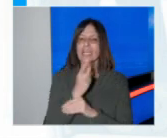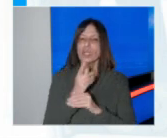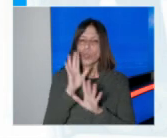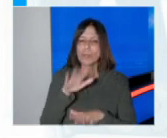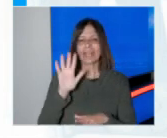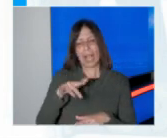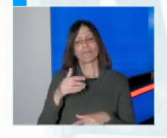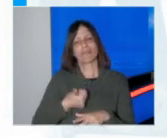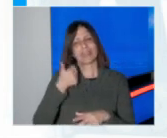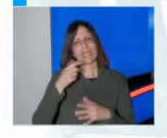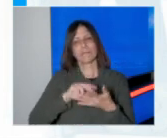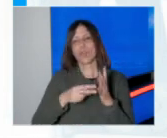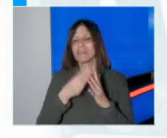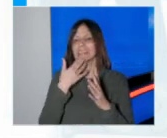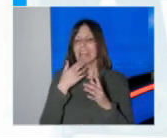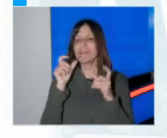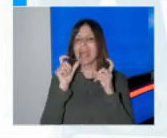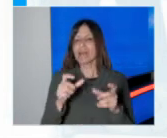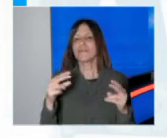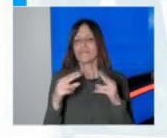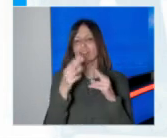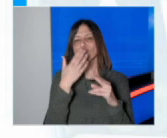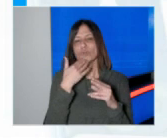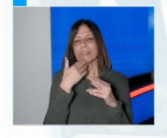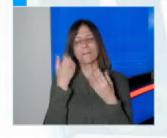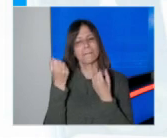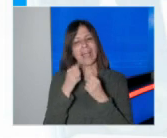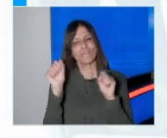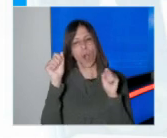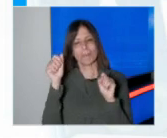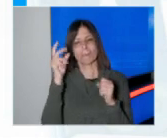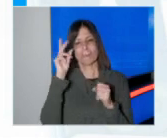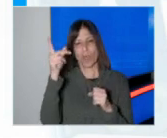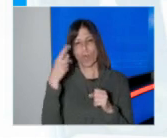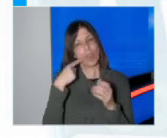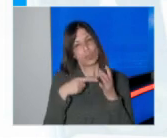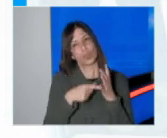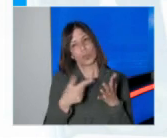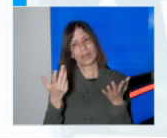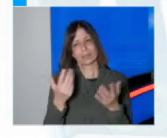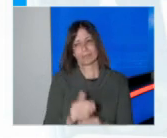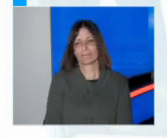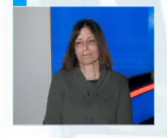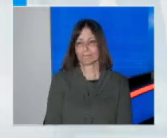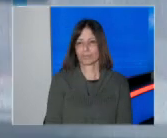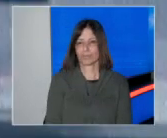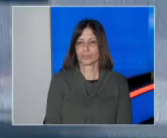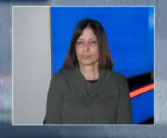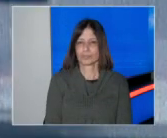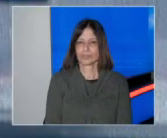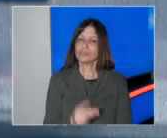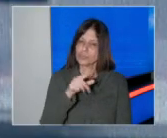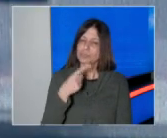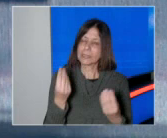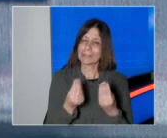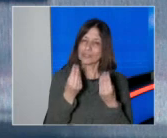גם כשמנהיגים ופוליטיקאים ישראלים יחרימו מפגש עם יהודים רפורמים בחול, לדוגמה. יש בזה